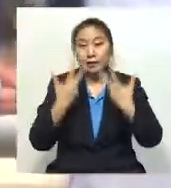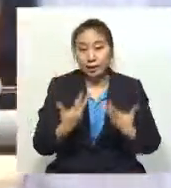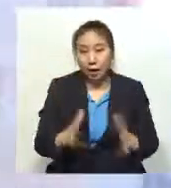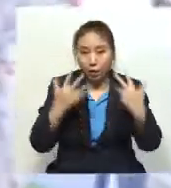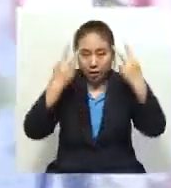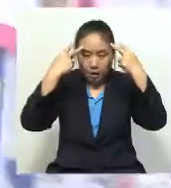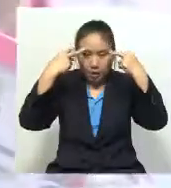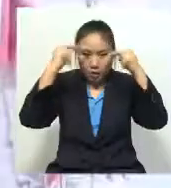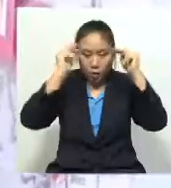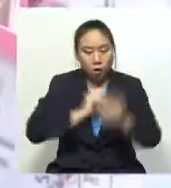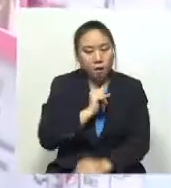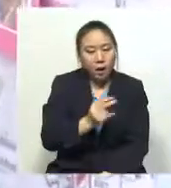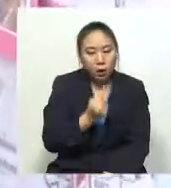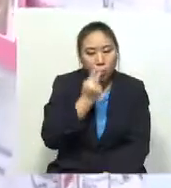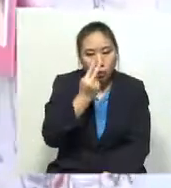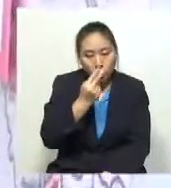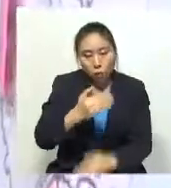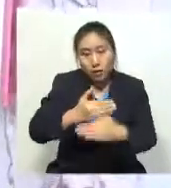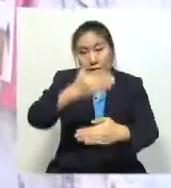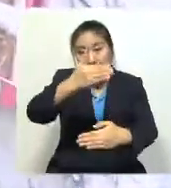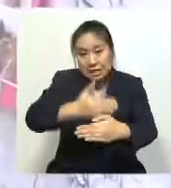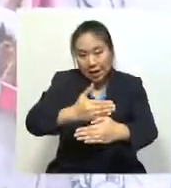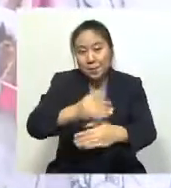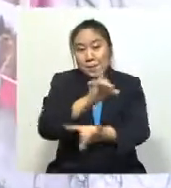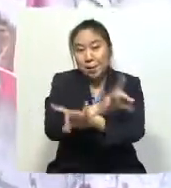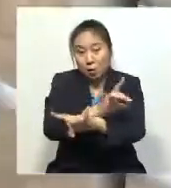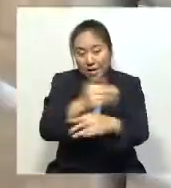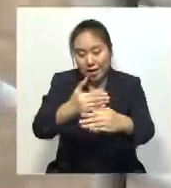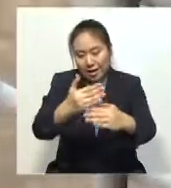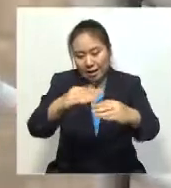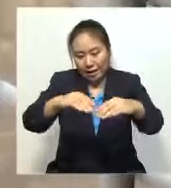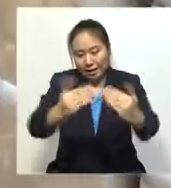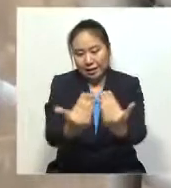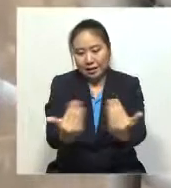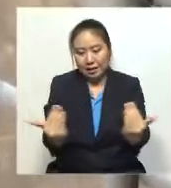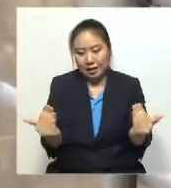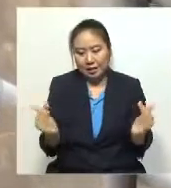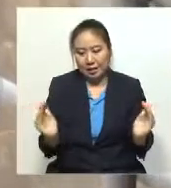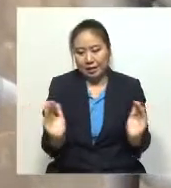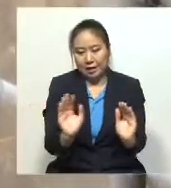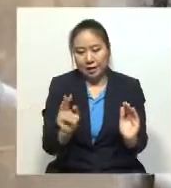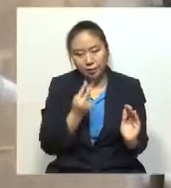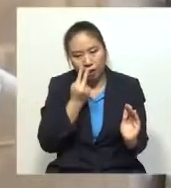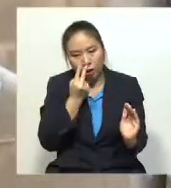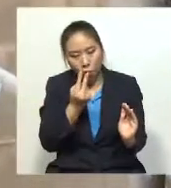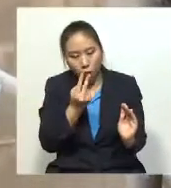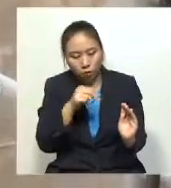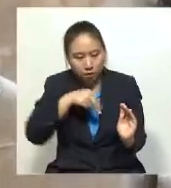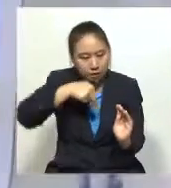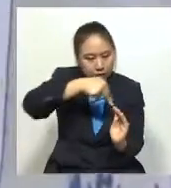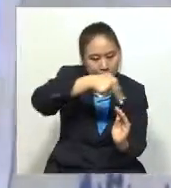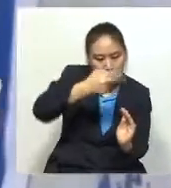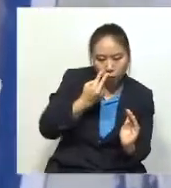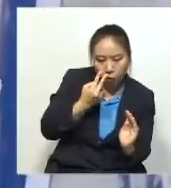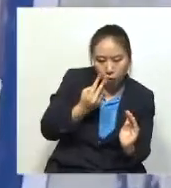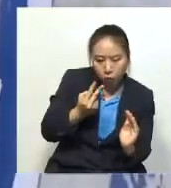คะก็ได้เดินดูบริเวณสันเขื่อนเพชรเพื่อดูการระบายน้ำเพื่อดูการระบายน้ำแล้วก็ได้มีโอกาสพบป